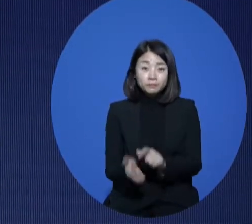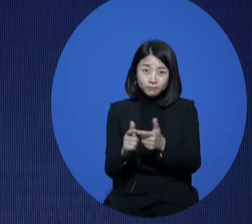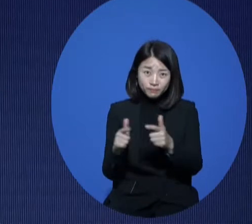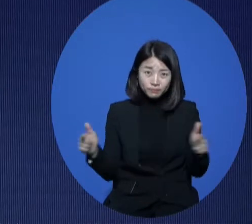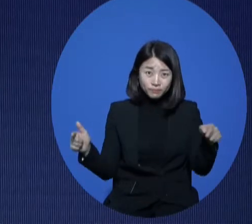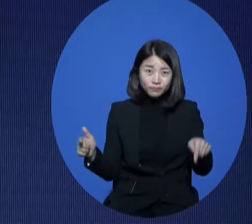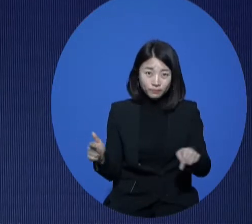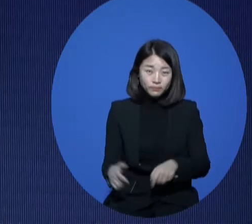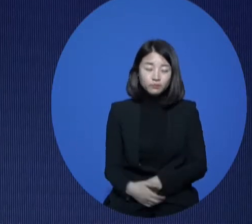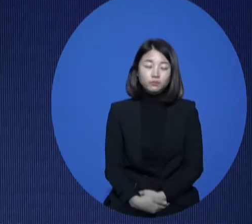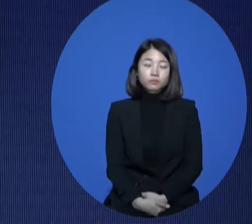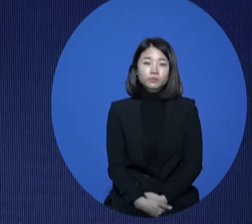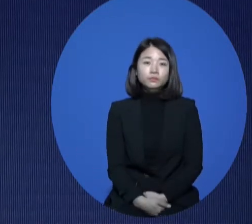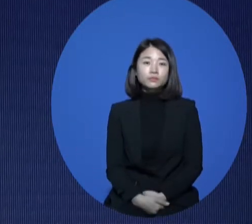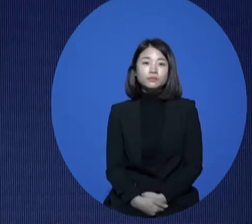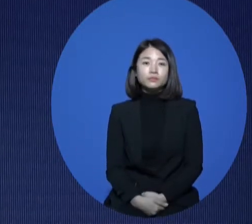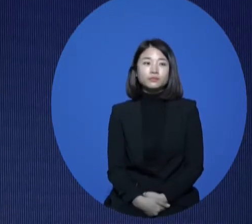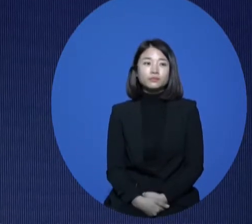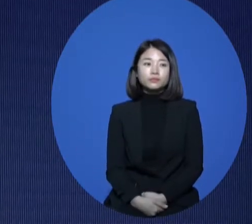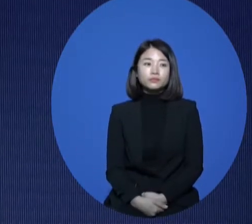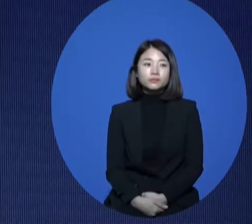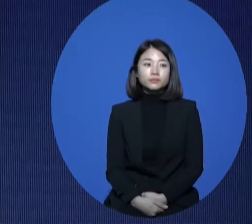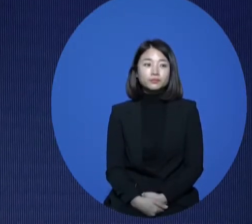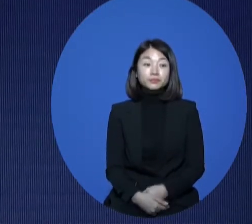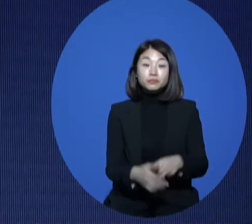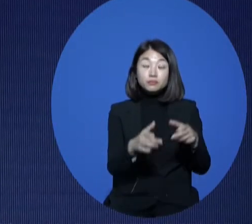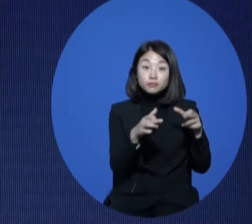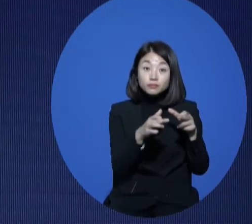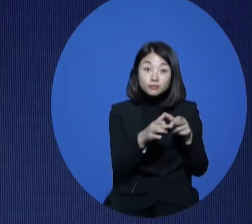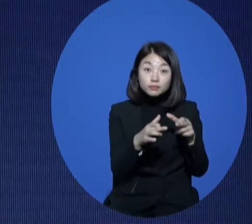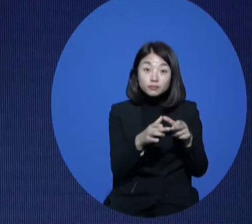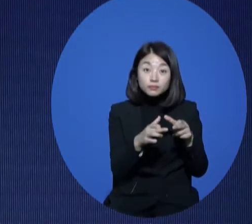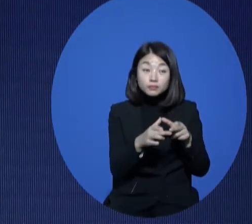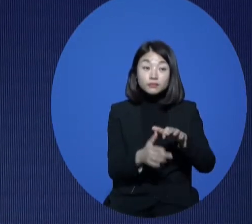모든 그 부분에서 장애인들의